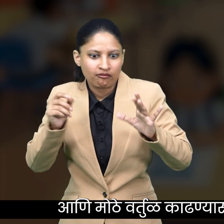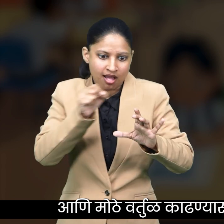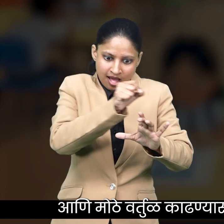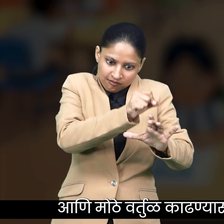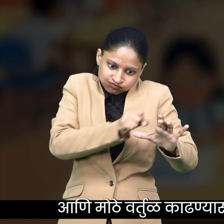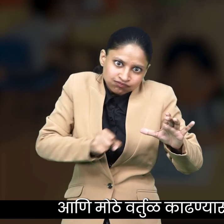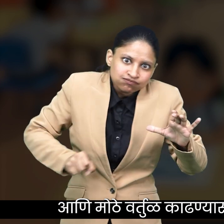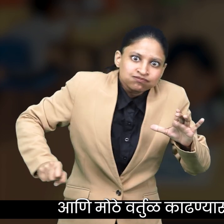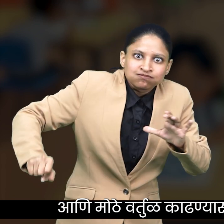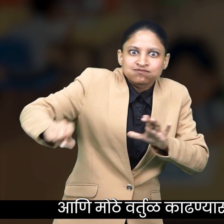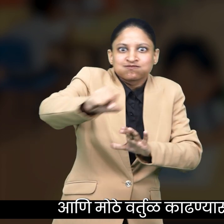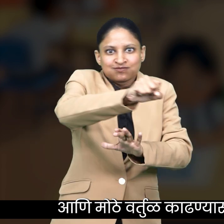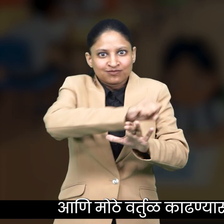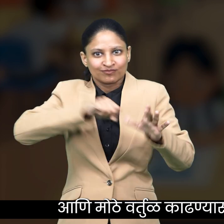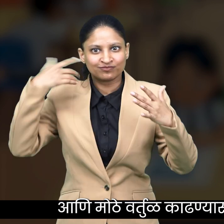केला.